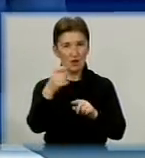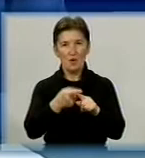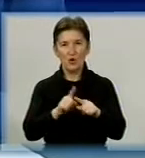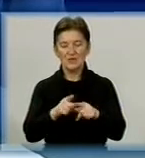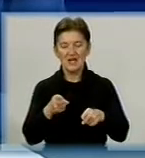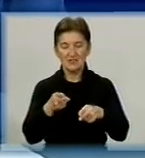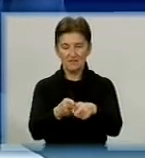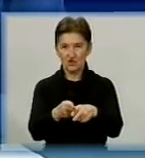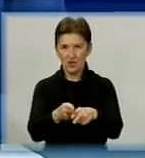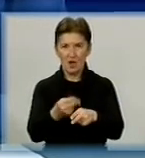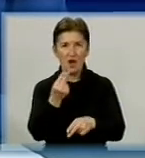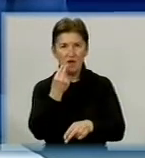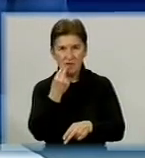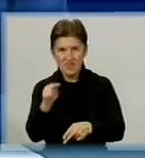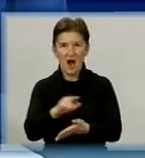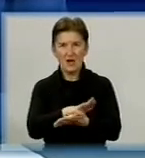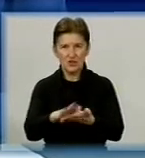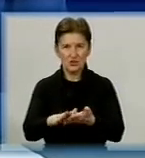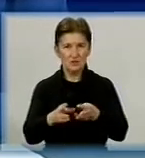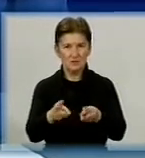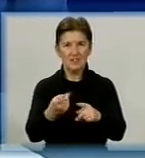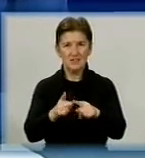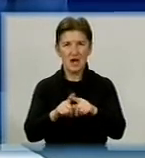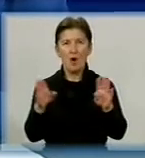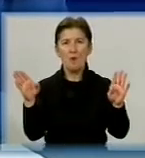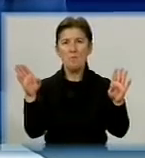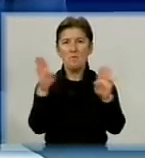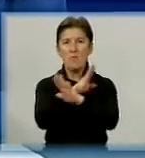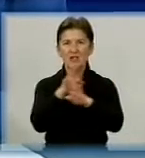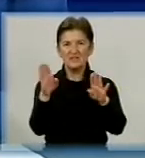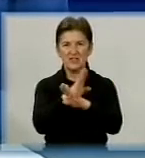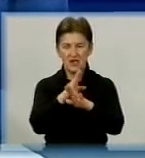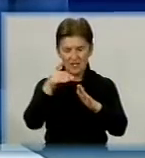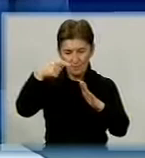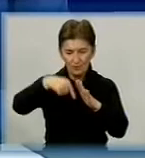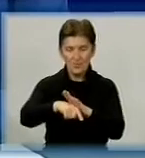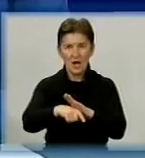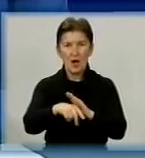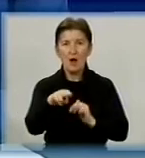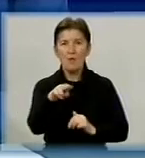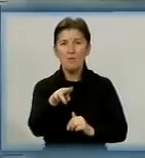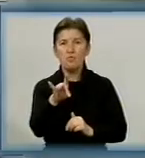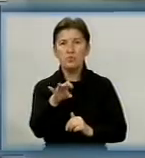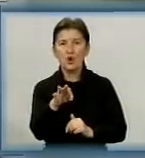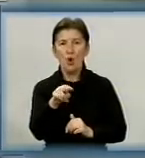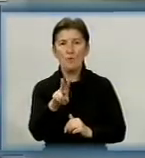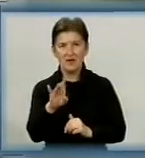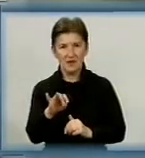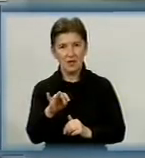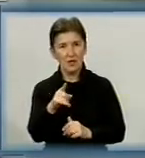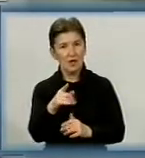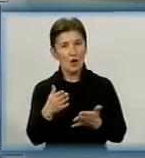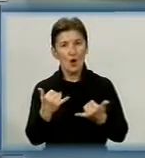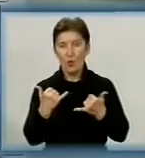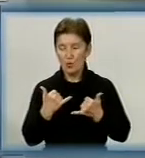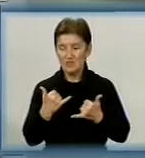почати опалювальний або якісно почати опалювальний сезон, це повітряні пробки в системі. Маєте такі проблеми на своїй ділянці роботи? Ні, у нас зараз з